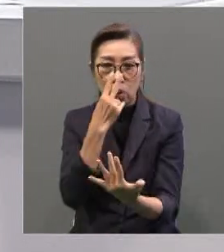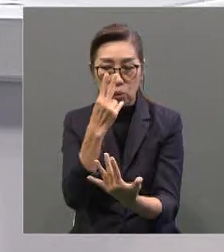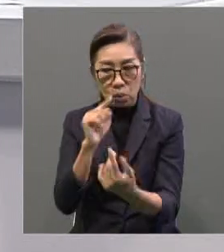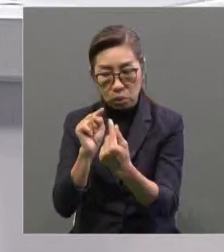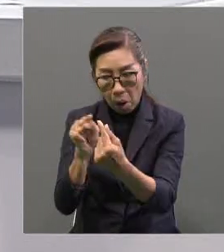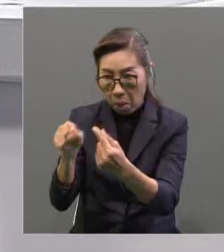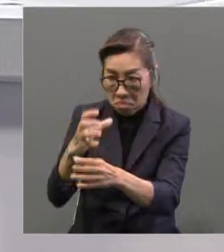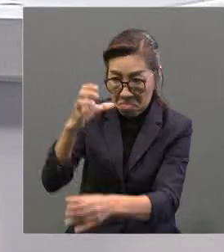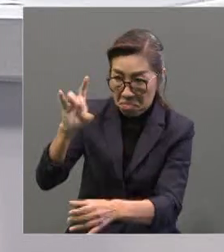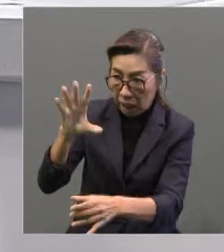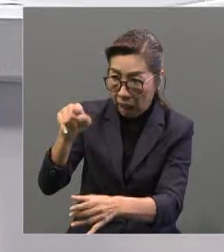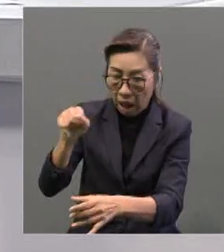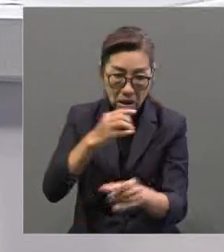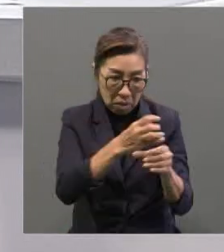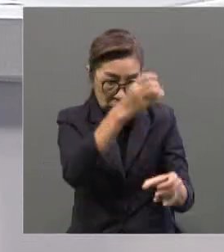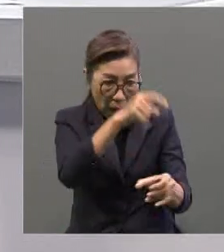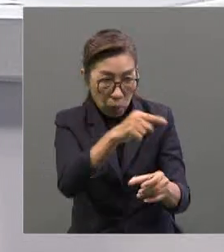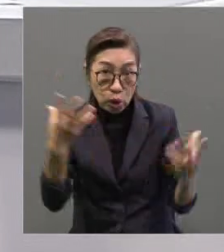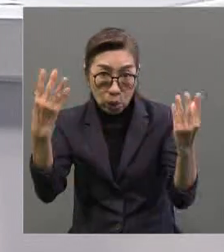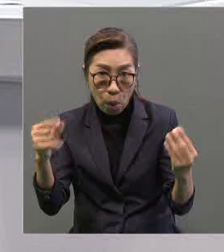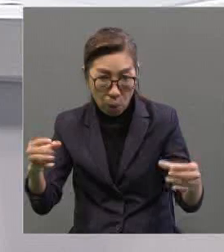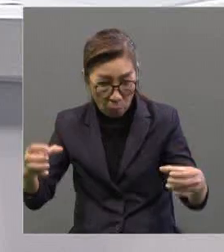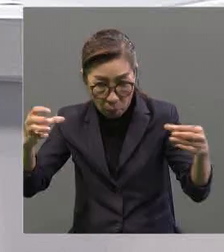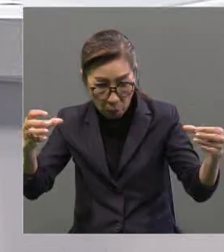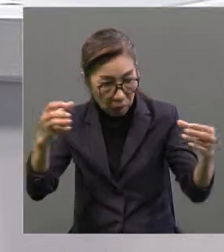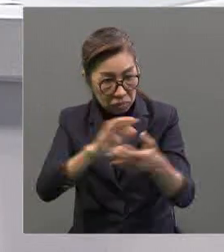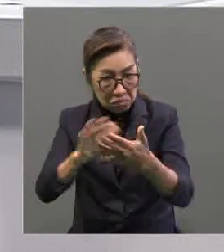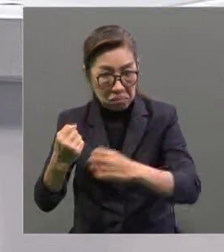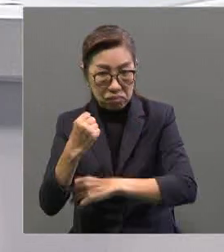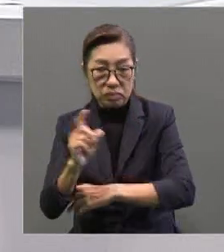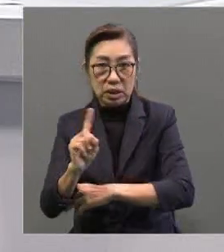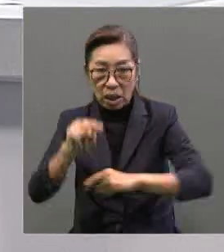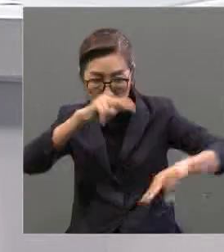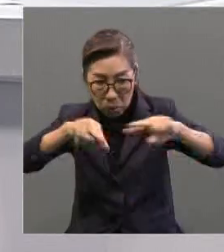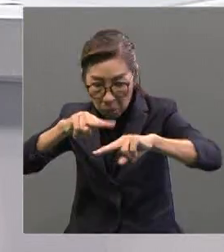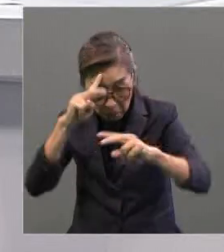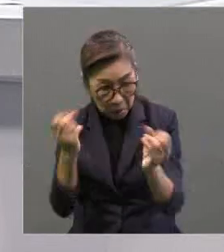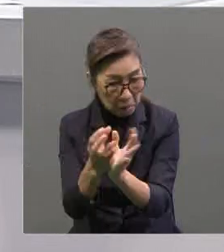มั่นคงแข็งแรงของเสาต่างๆที่ในขณะนี้เริ่มก่อสร้างไปแล้วด้วยเพื่อที่จะไม่ได้รับผลกระทบมากยิ่งขึ้น